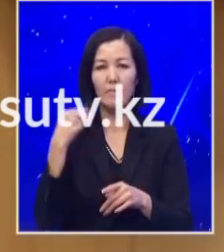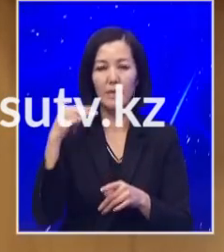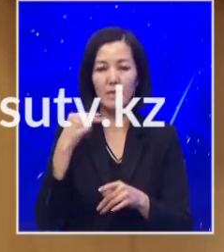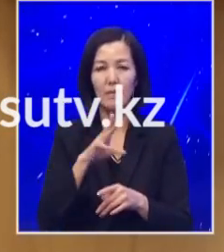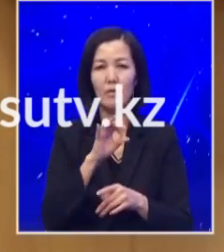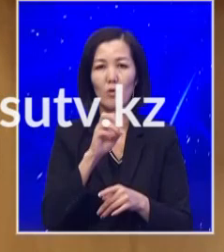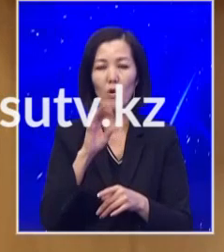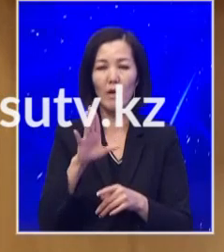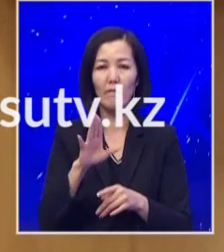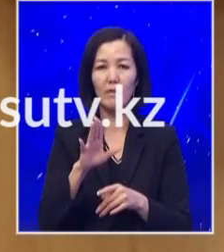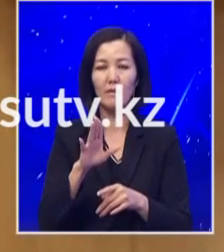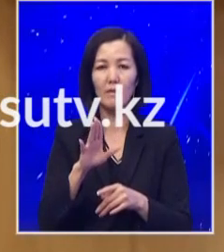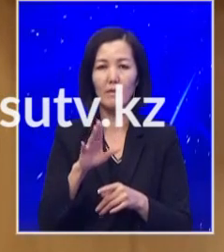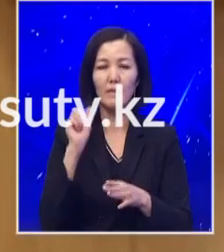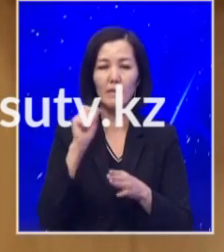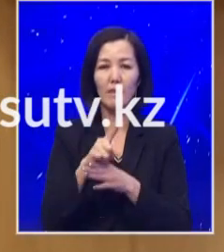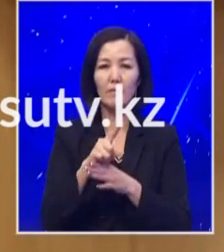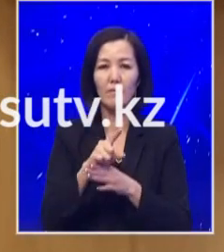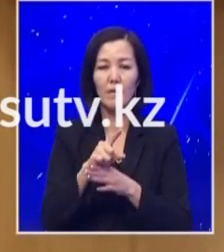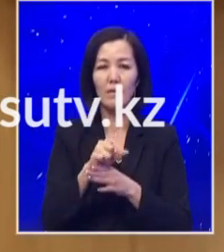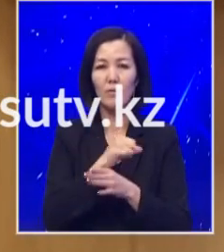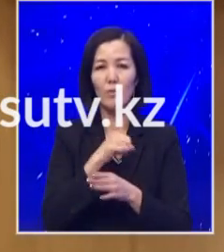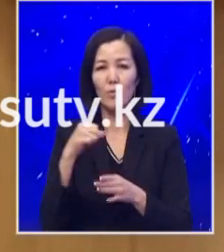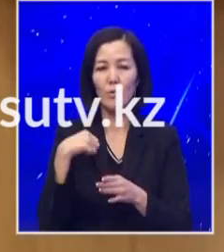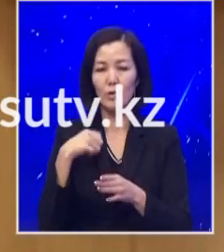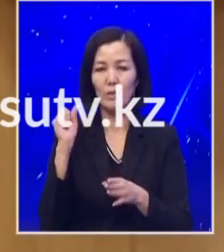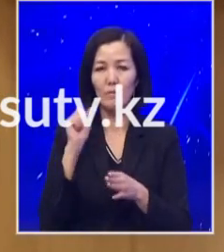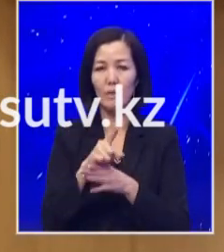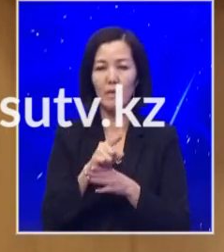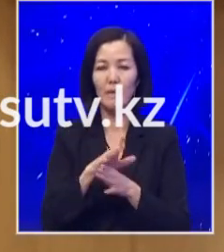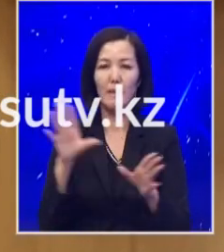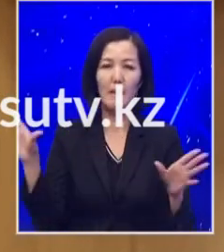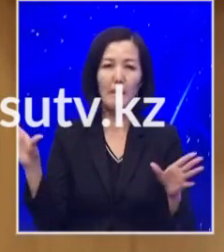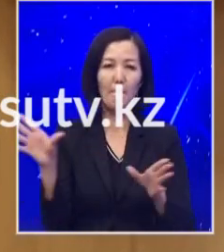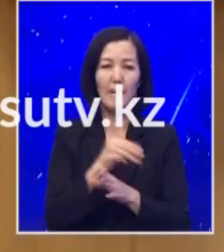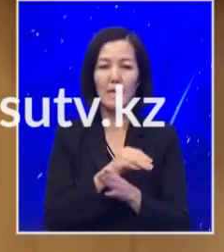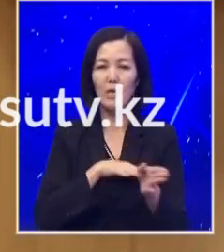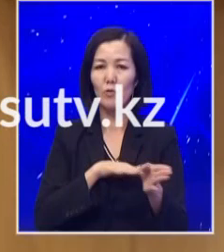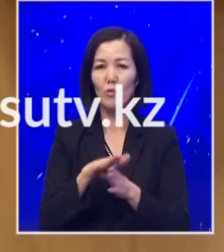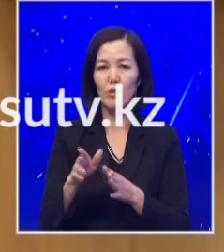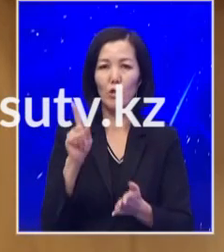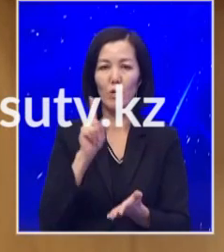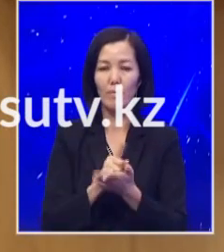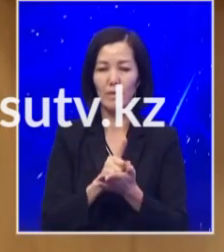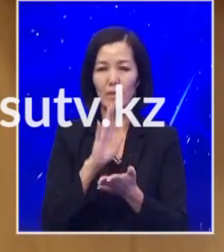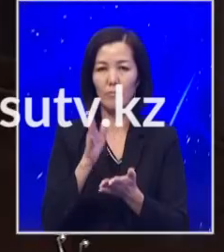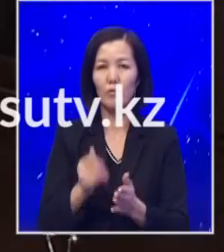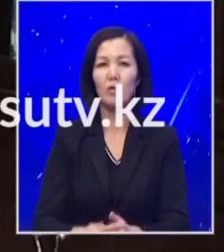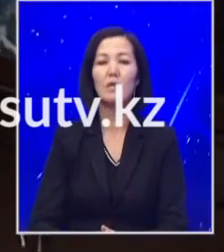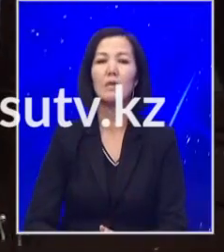Қасым Жомарт Кемелұлы қойған тапсырмаларды, өзіңіз қойған тапсырмаларды бұлжытпай орындауға міндеттенеміз.